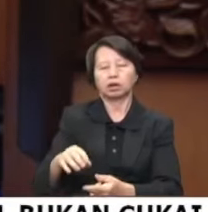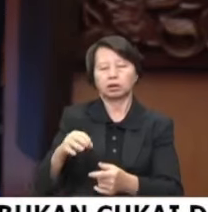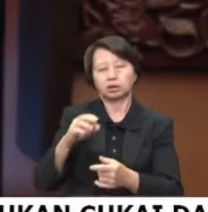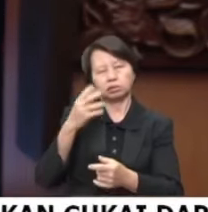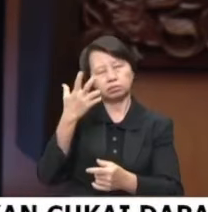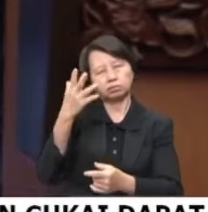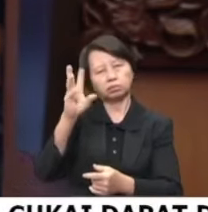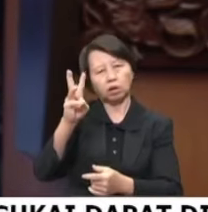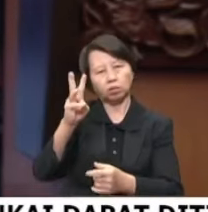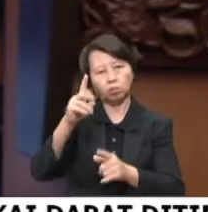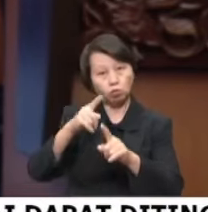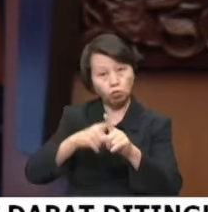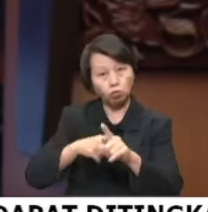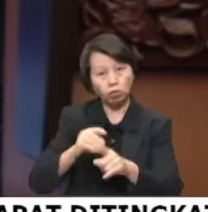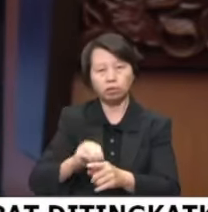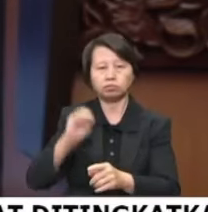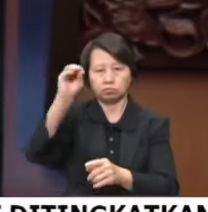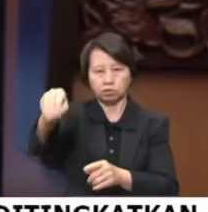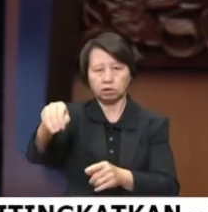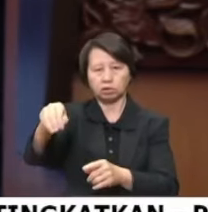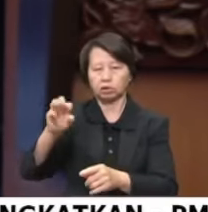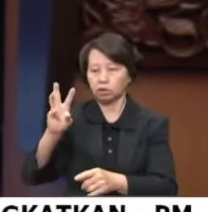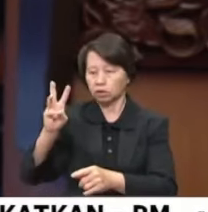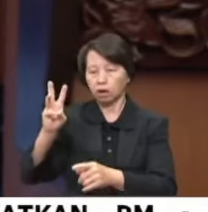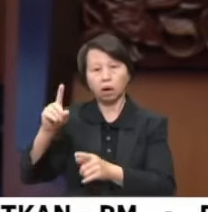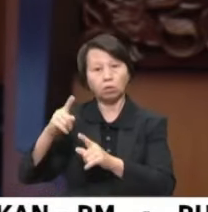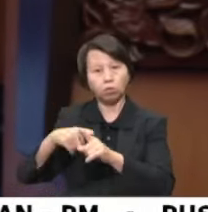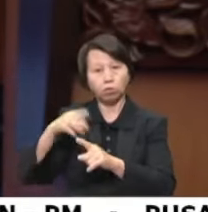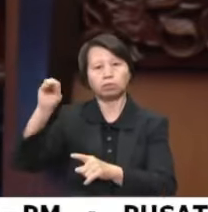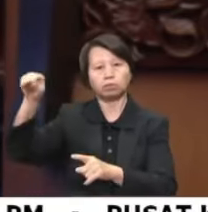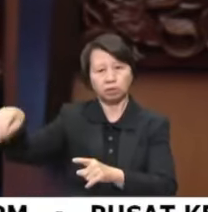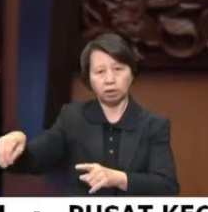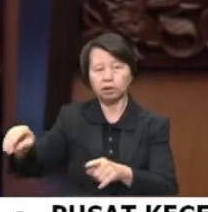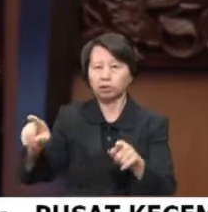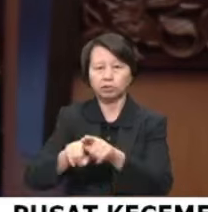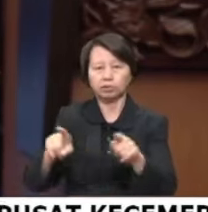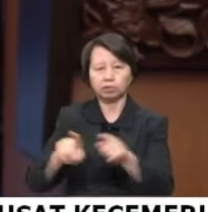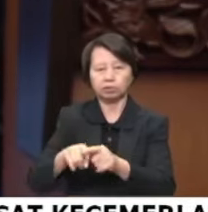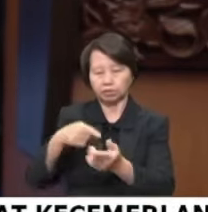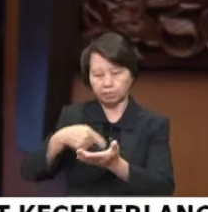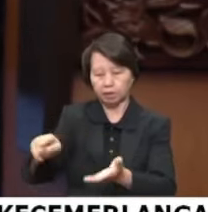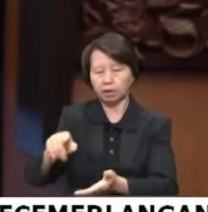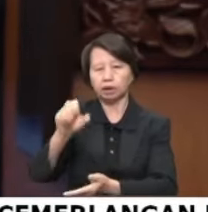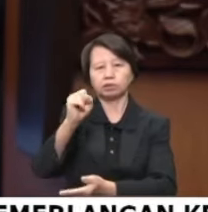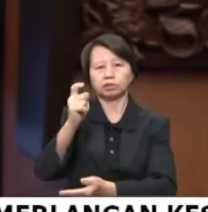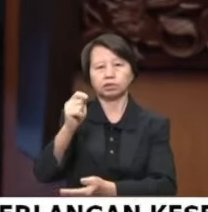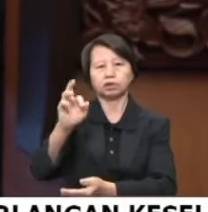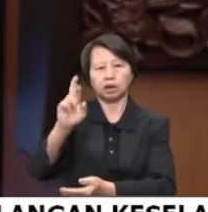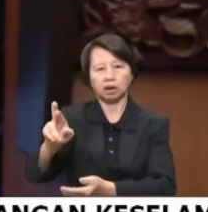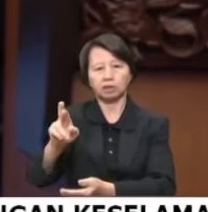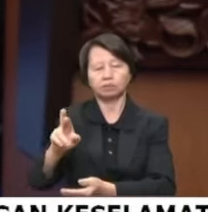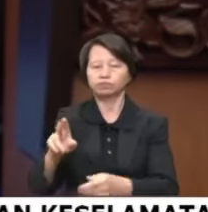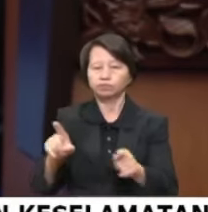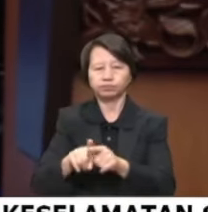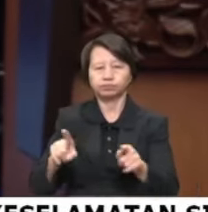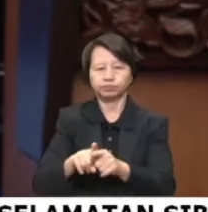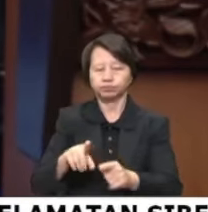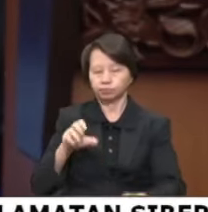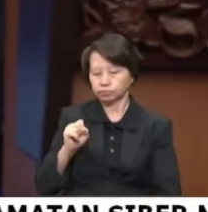bank ataupun secara tunai, sama seperti kaedah pembayaran STR. Berdasarkan pelaksanaan SARA